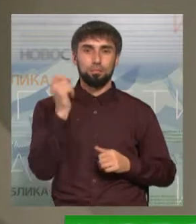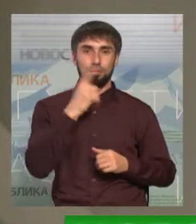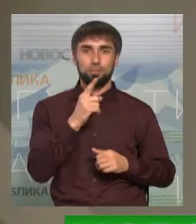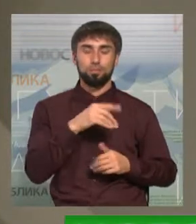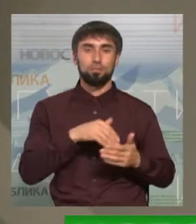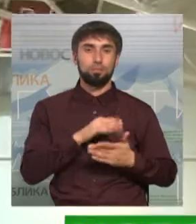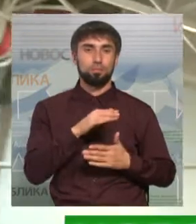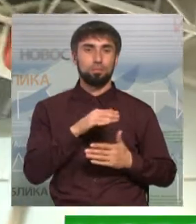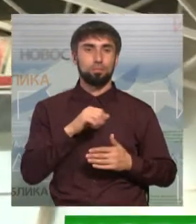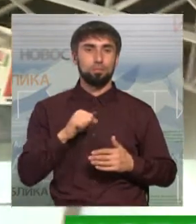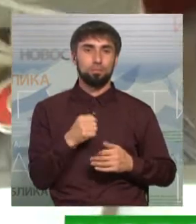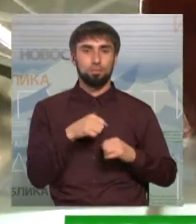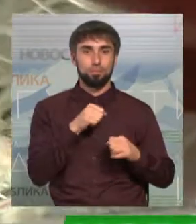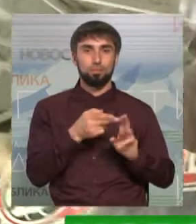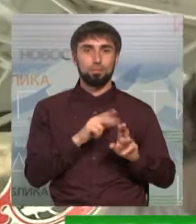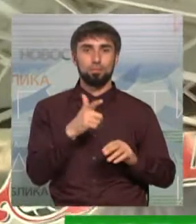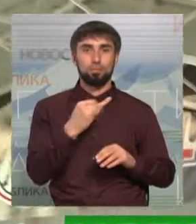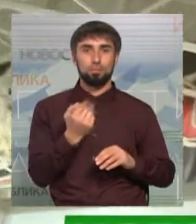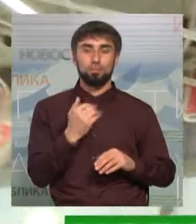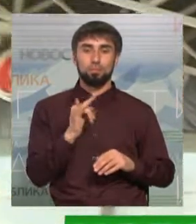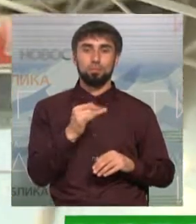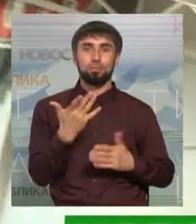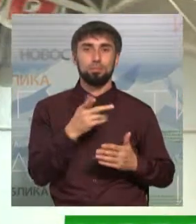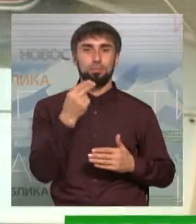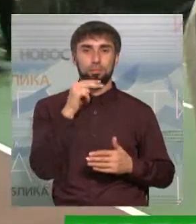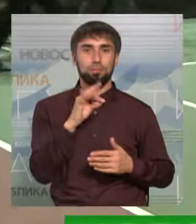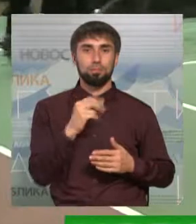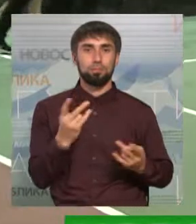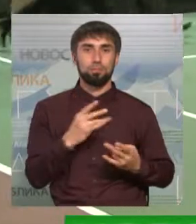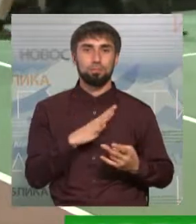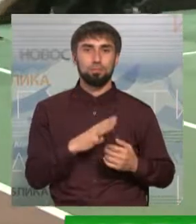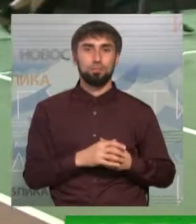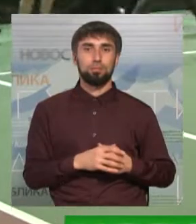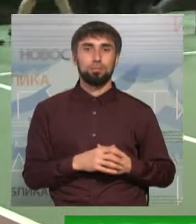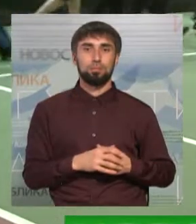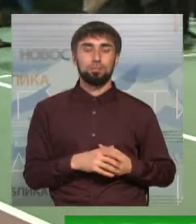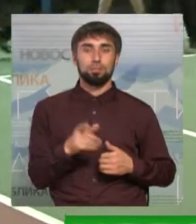друг боксера – это груша. И какого качества она должна быть. Качество –